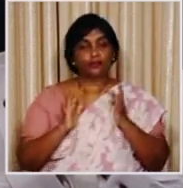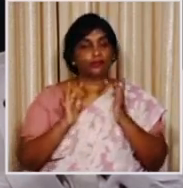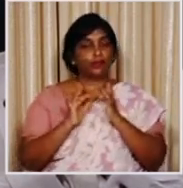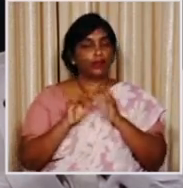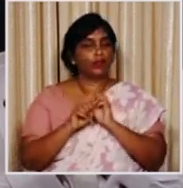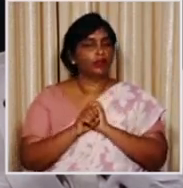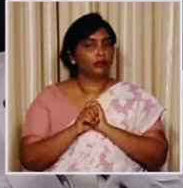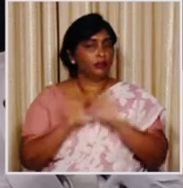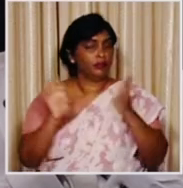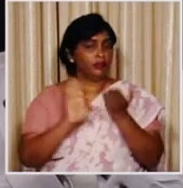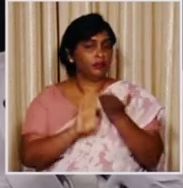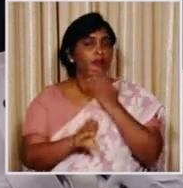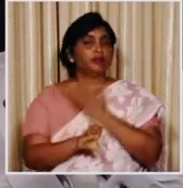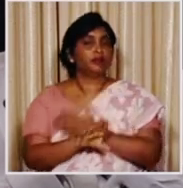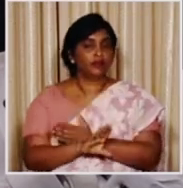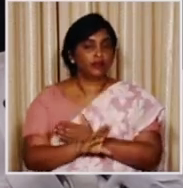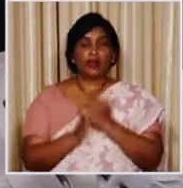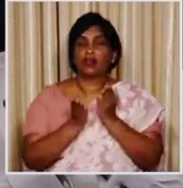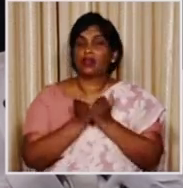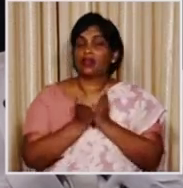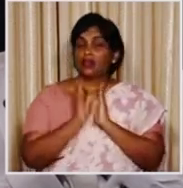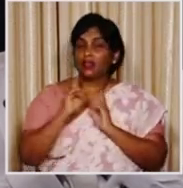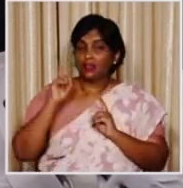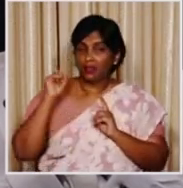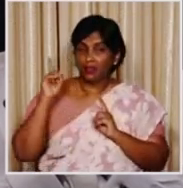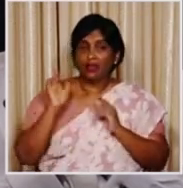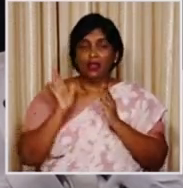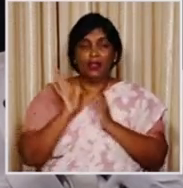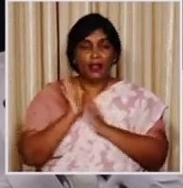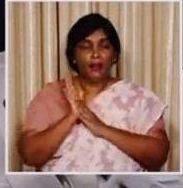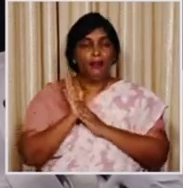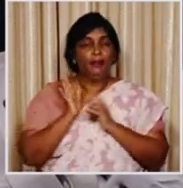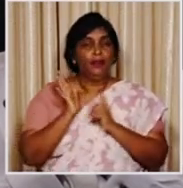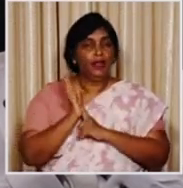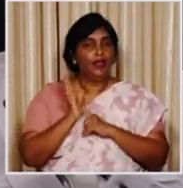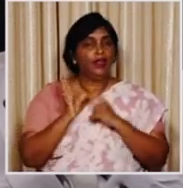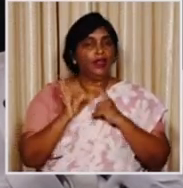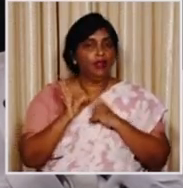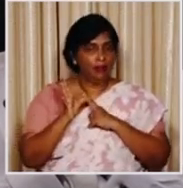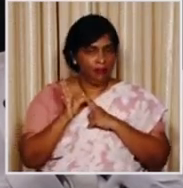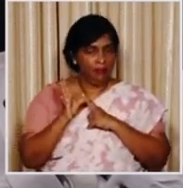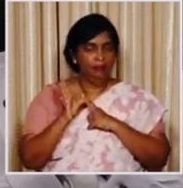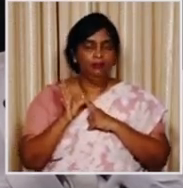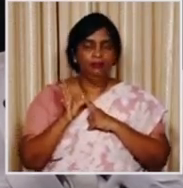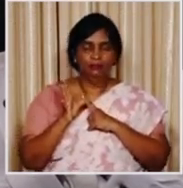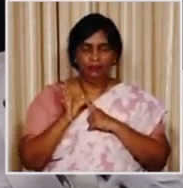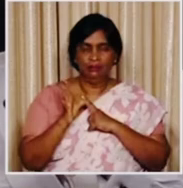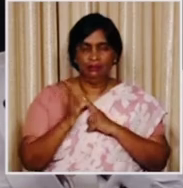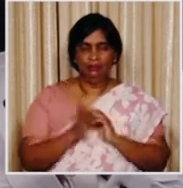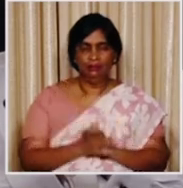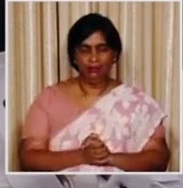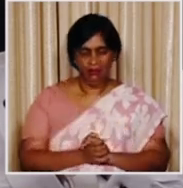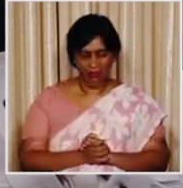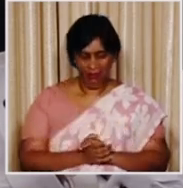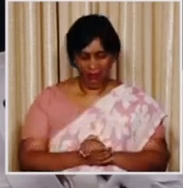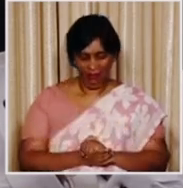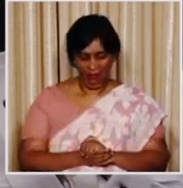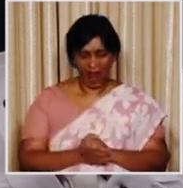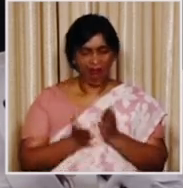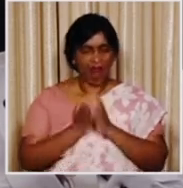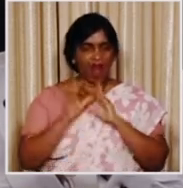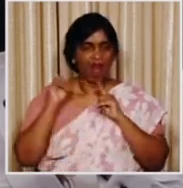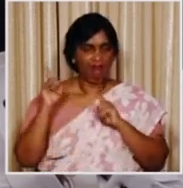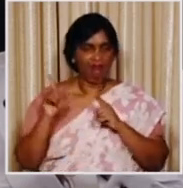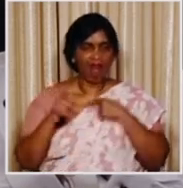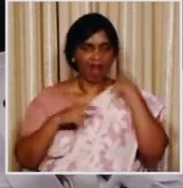අන්තර්ජාලයට යොමු වීමට කලින් ඉන්දියාවේ MLA කෙනෙක් Member of Legislative Assembly in India in